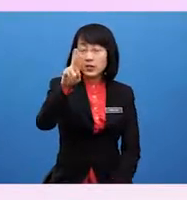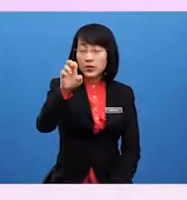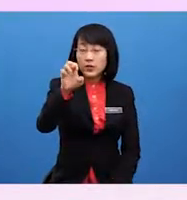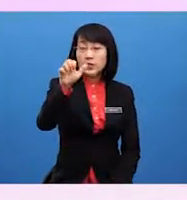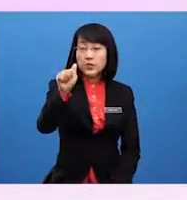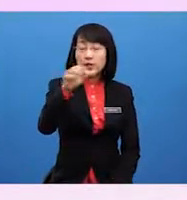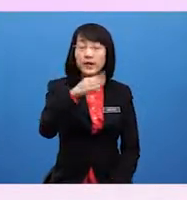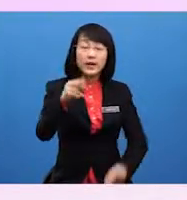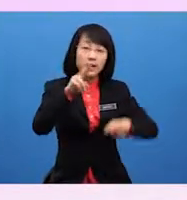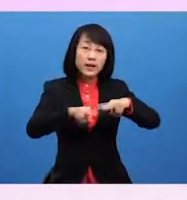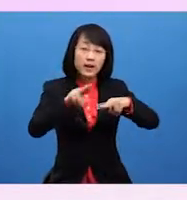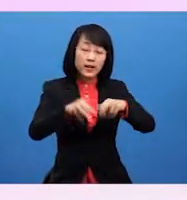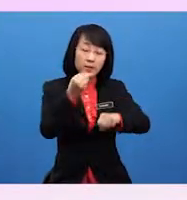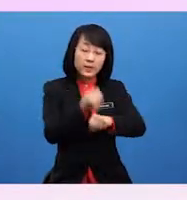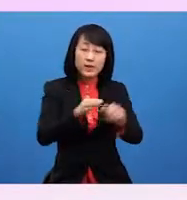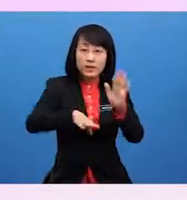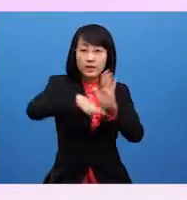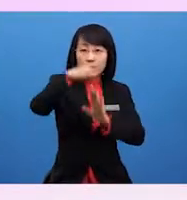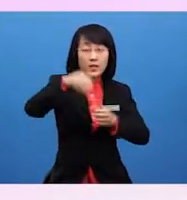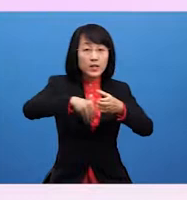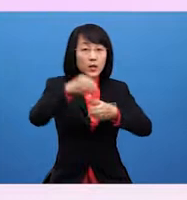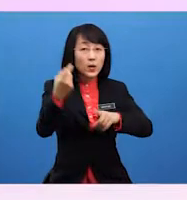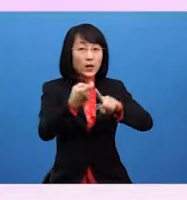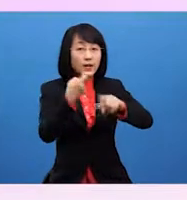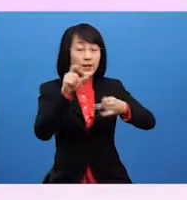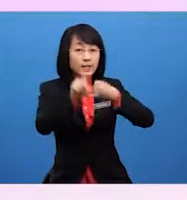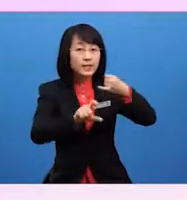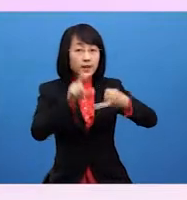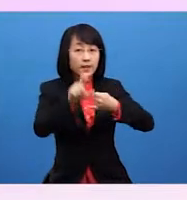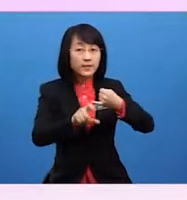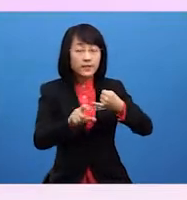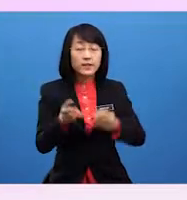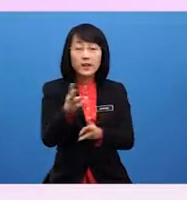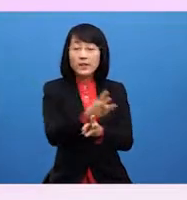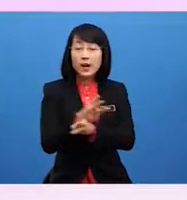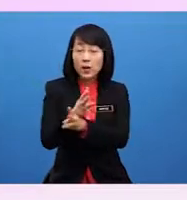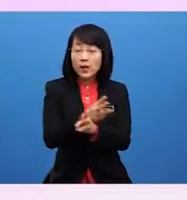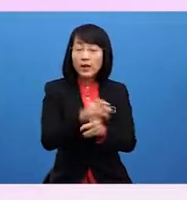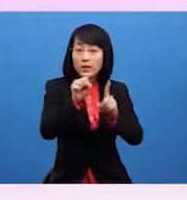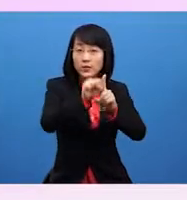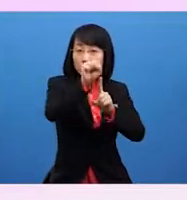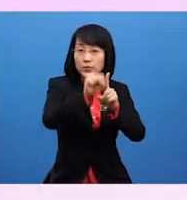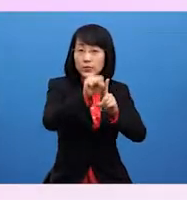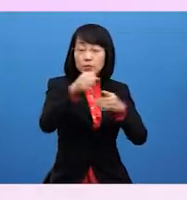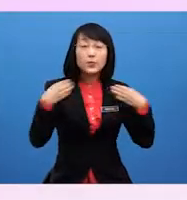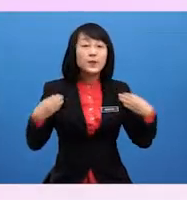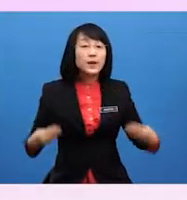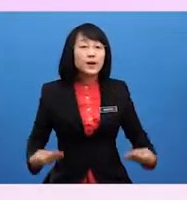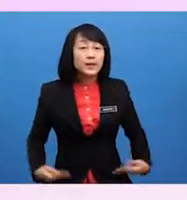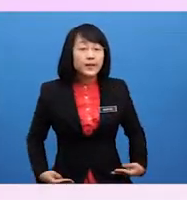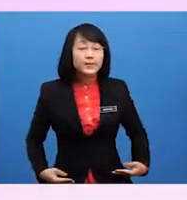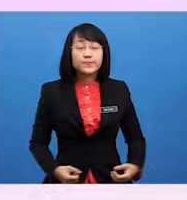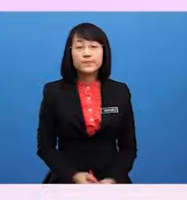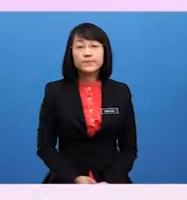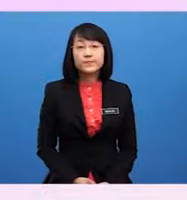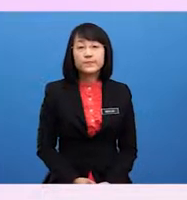mineral berlebihan keluar dari sel serta mengawal atur suhu badan melalui